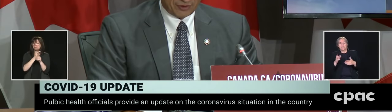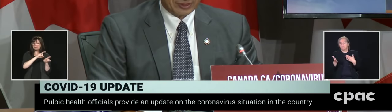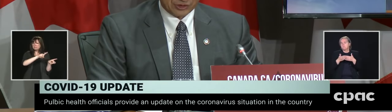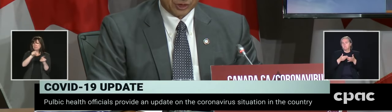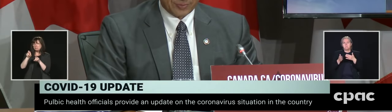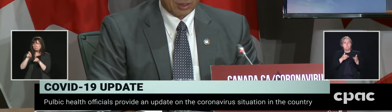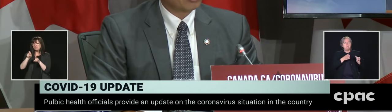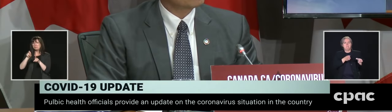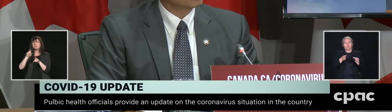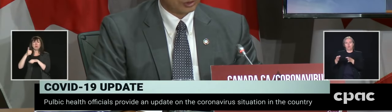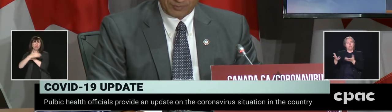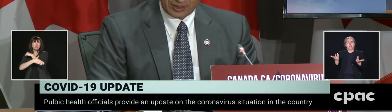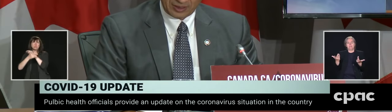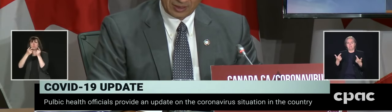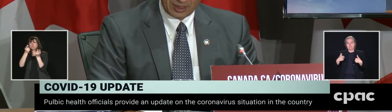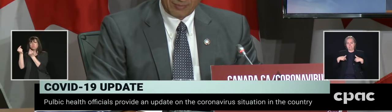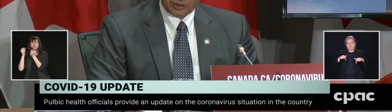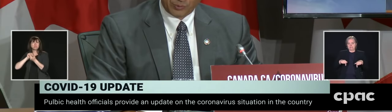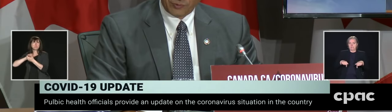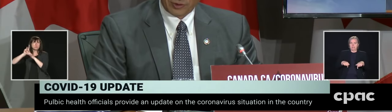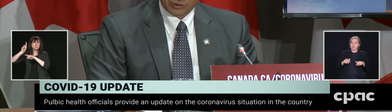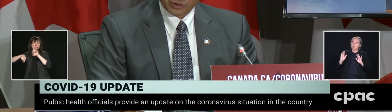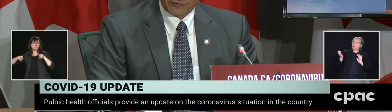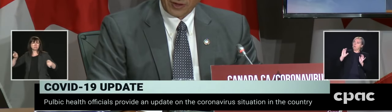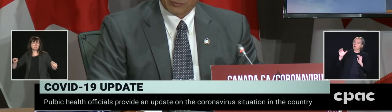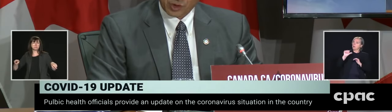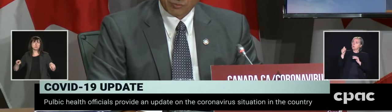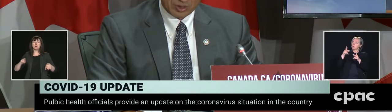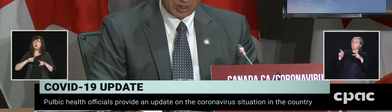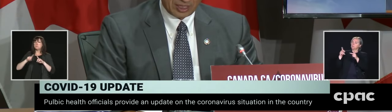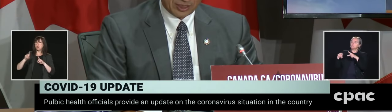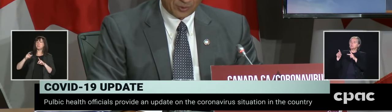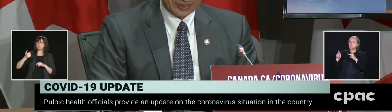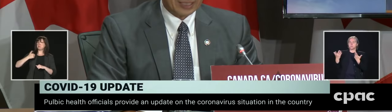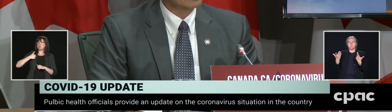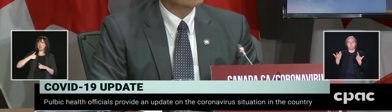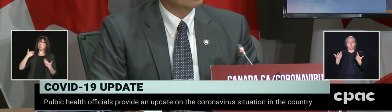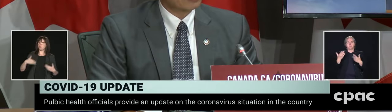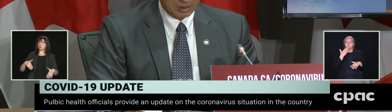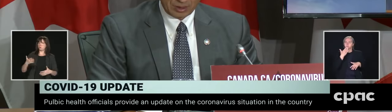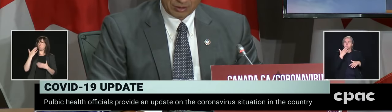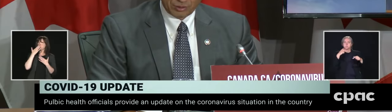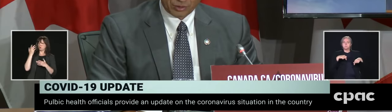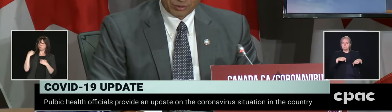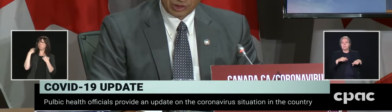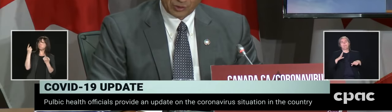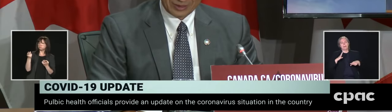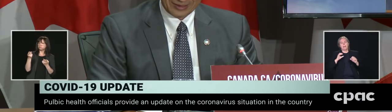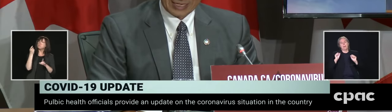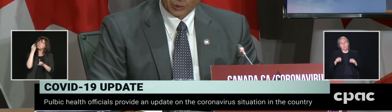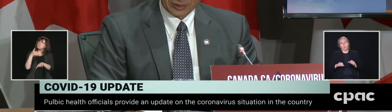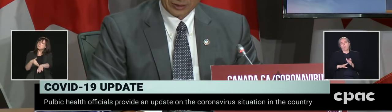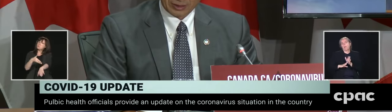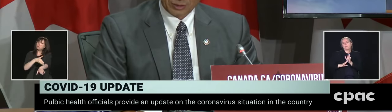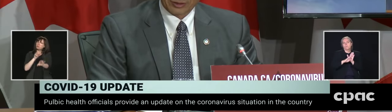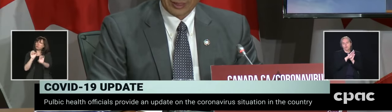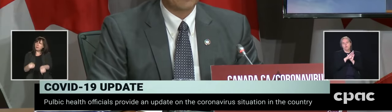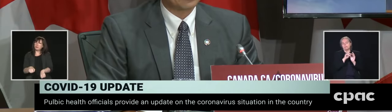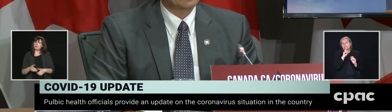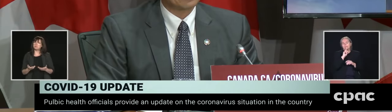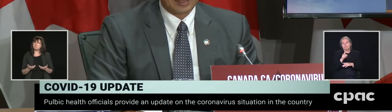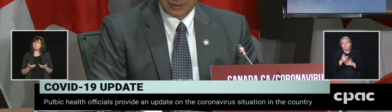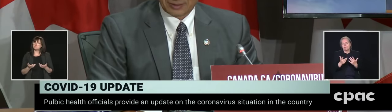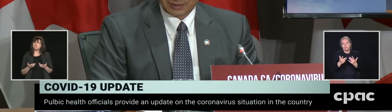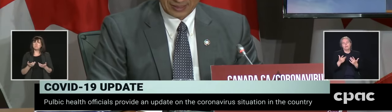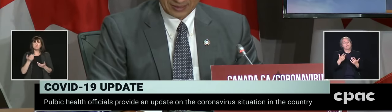avantageusement aux autres pays, mais nous pouvons toujours faire mieux et c'est pour cette raison que nous continuons d'accroître notre